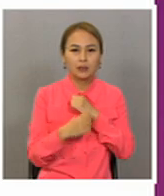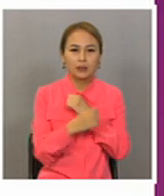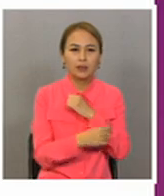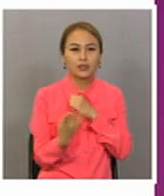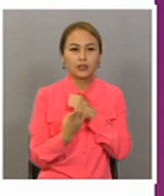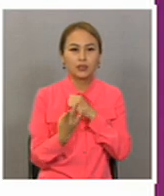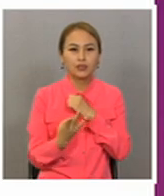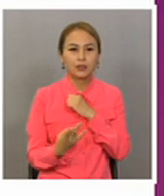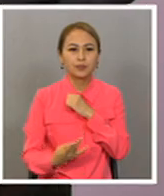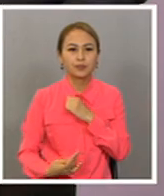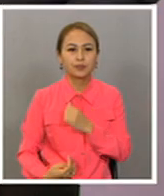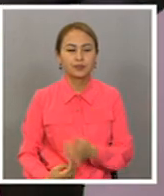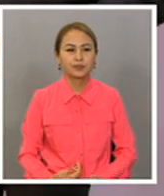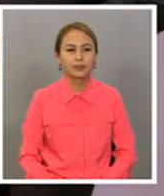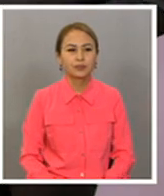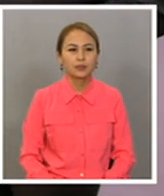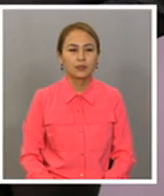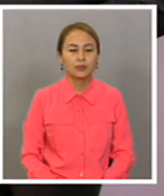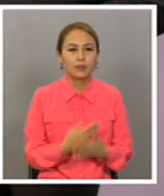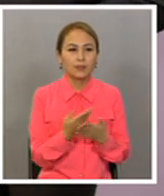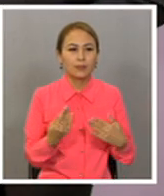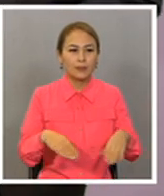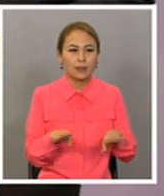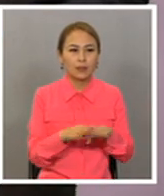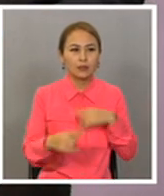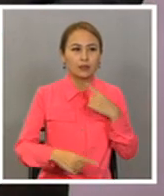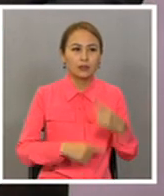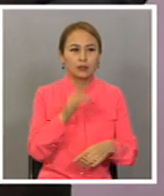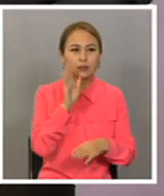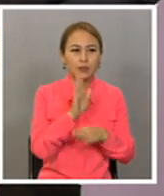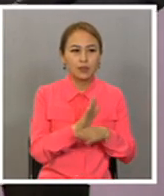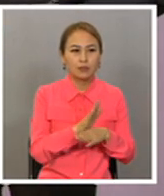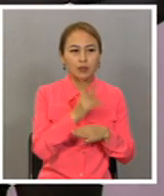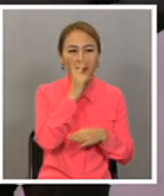eken. Şimdi keles tapsırmağa köşeyik.